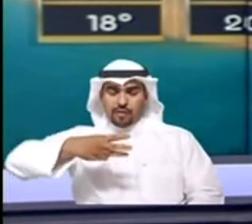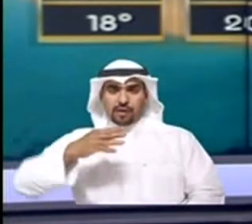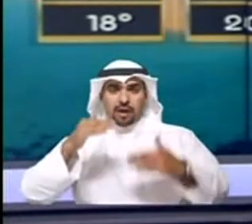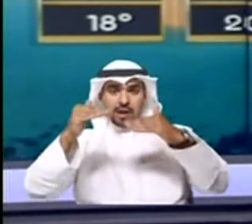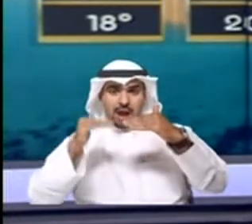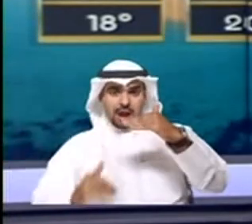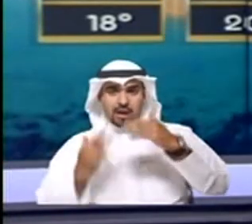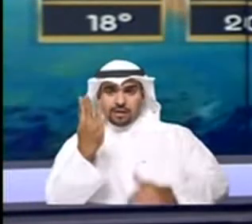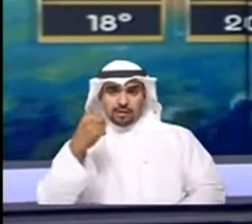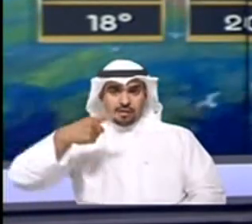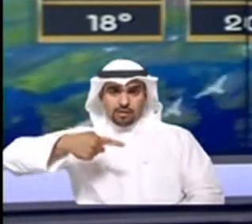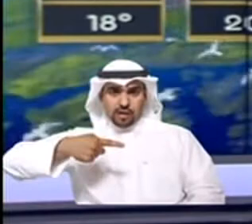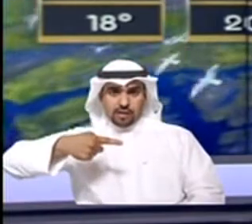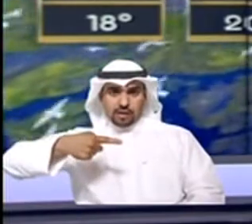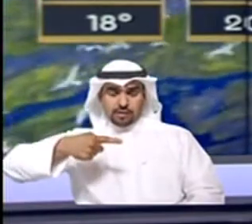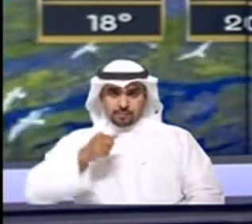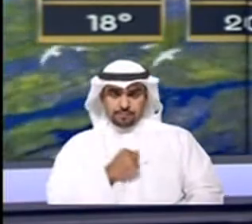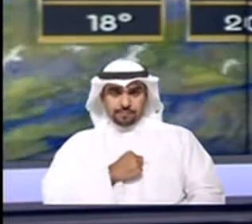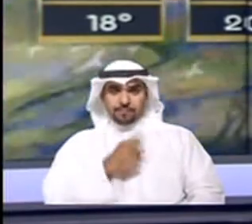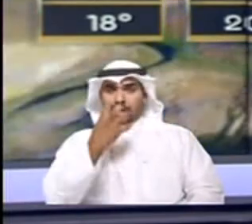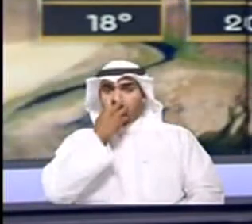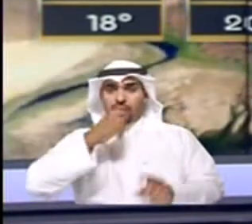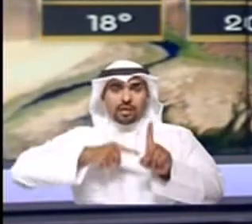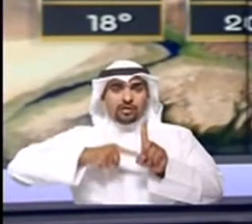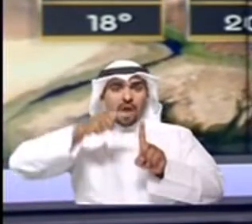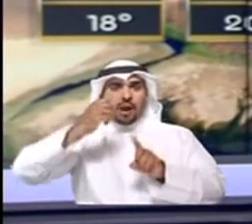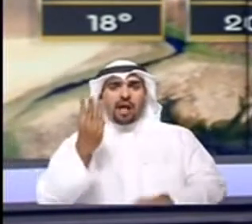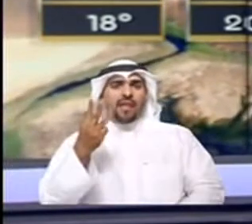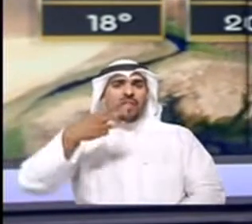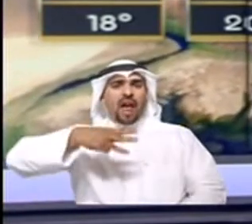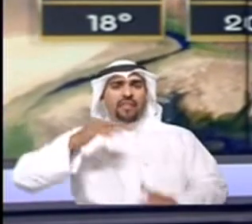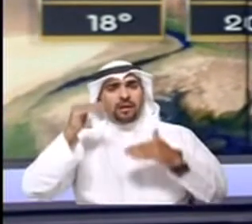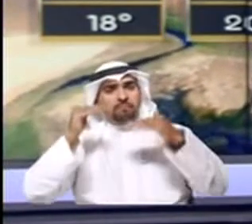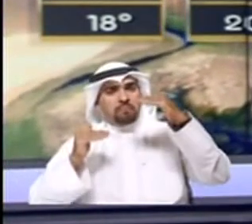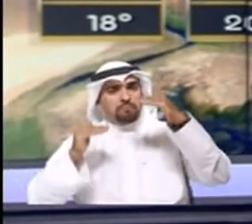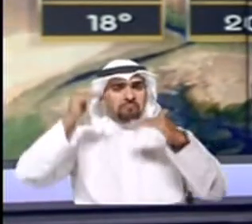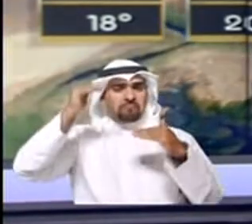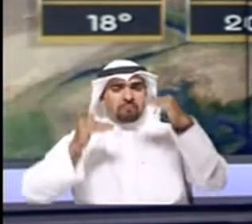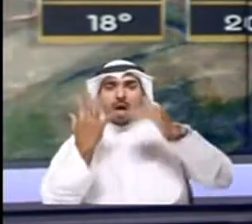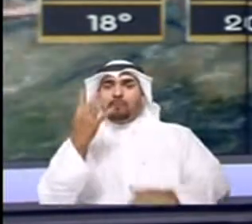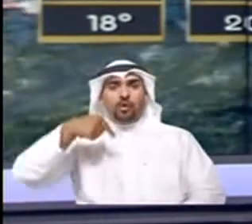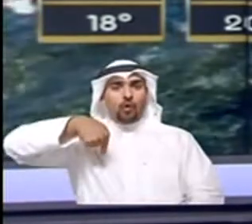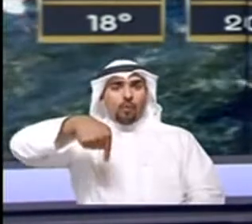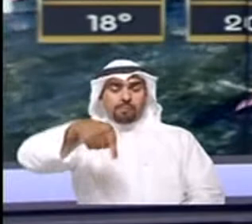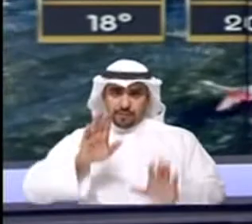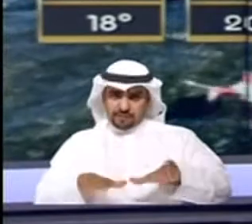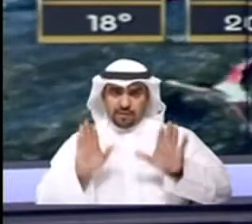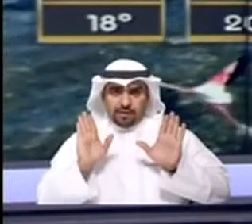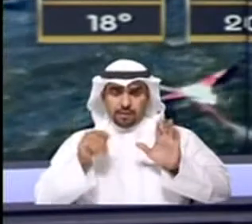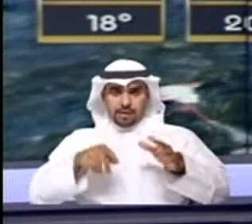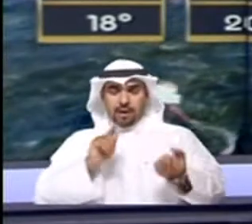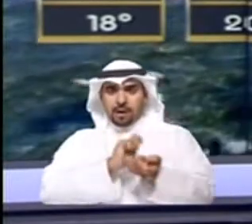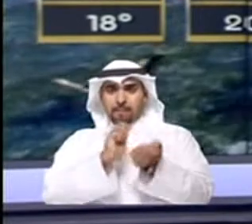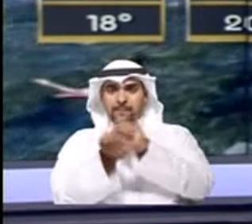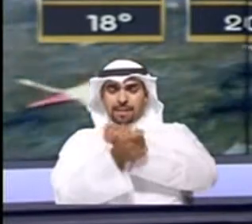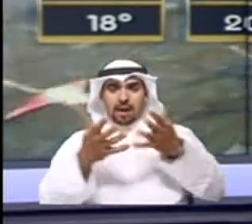33 عظمى وصغرى 19 درجة مئوية، درجات حرارة 30 راح تستمر ويانا لعدة أيام، 35 أجواء حارة مع تقلب اتجاه